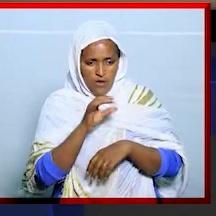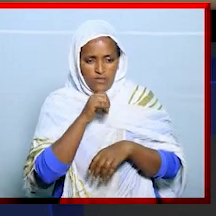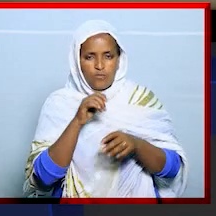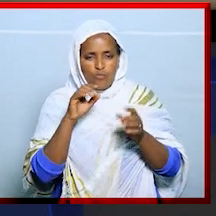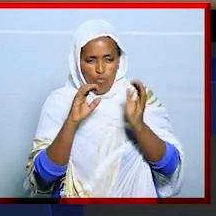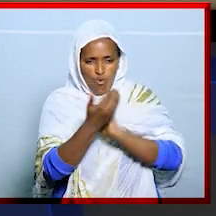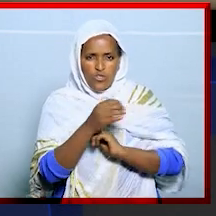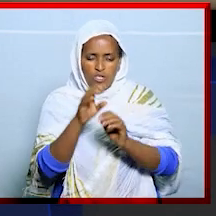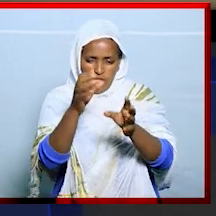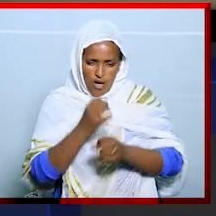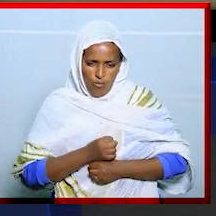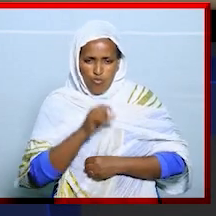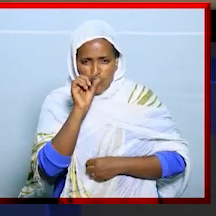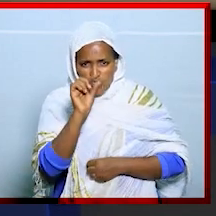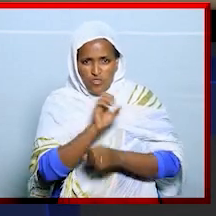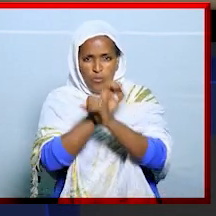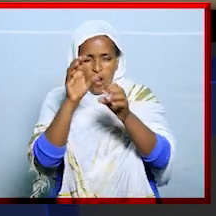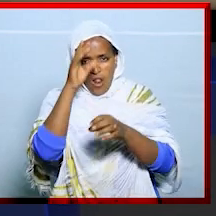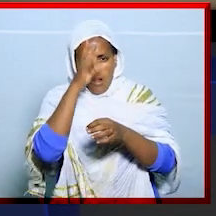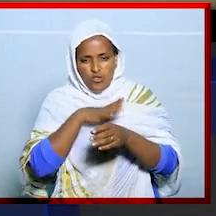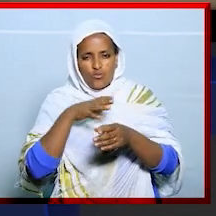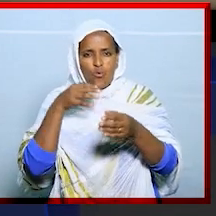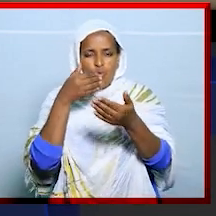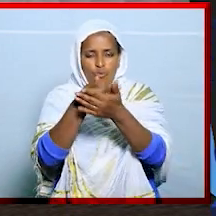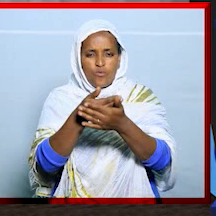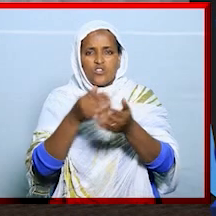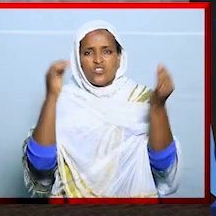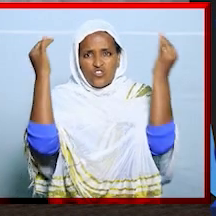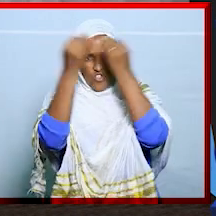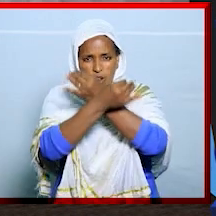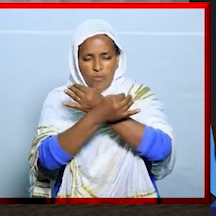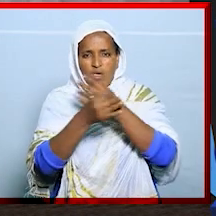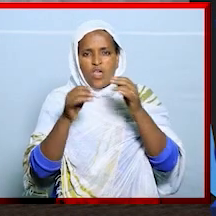ቢሆን የተቀበለቻትን ያችኑ ብርሃን ግን ለሰው በማድረስ